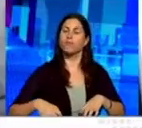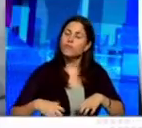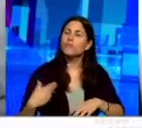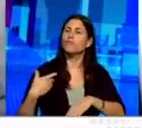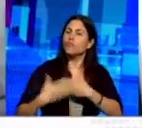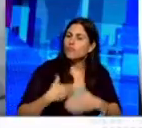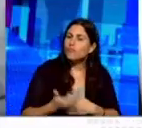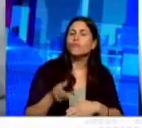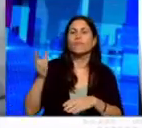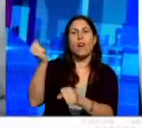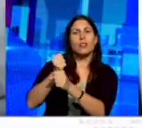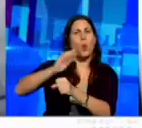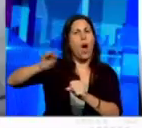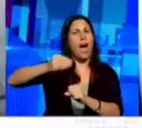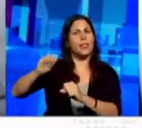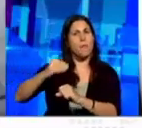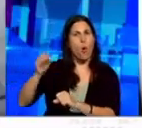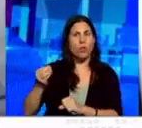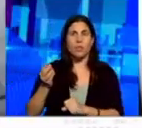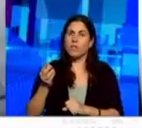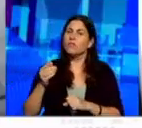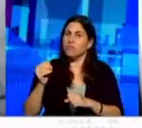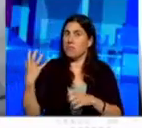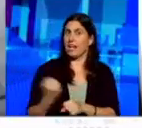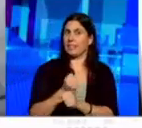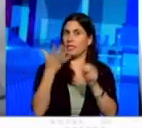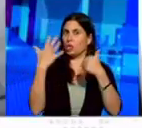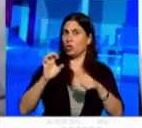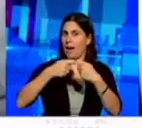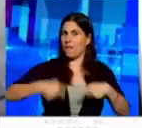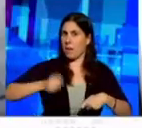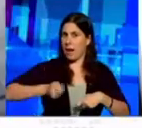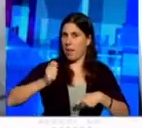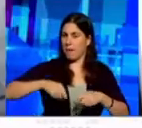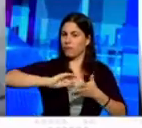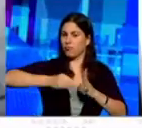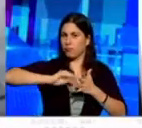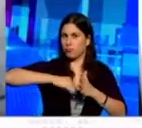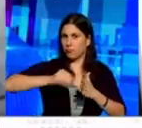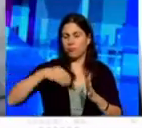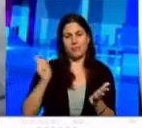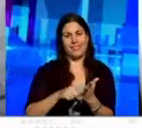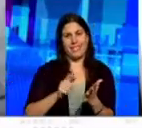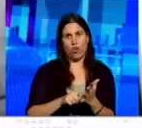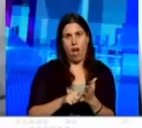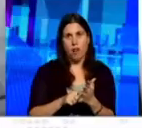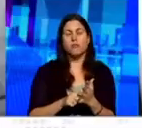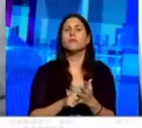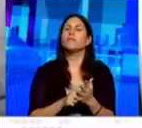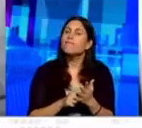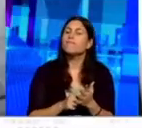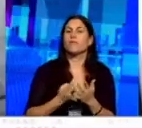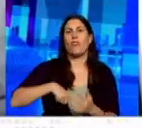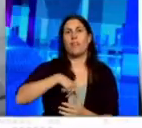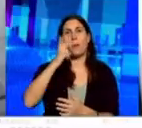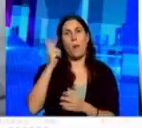של החתמות. אני חושבת שזה הישג בפני עצמו, 60 חברי פרלמנט חתמו על הדרישה הזו, ומשם אנחנו